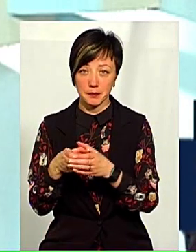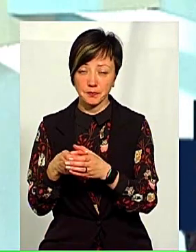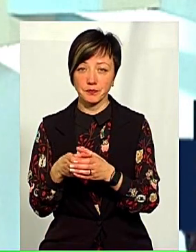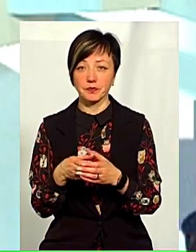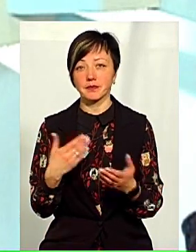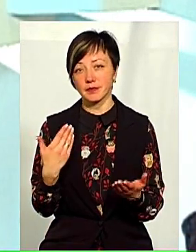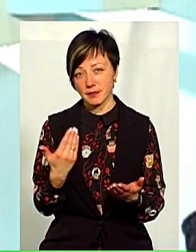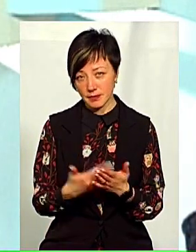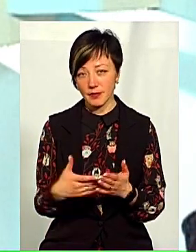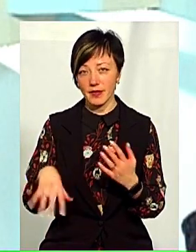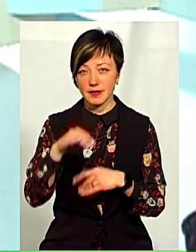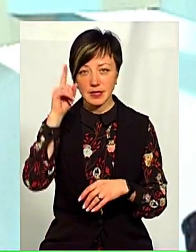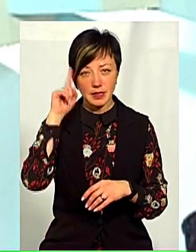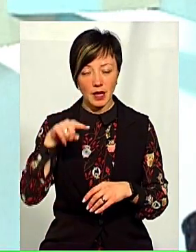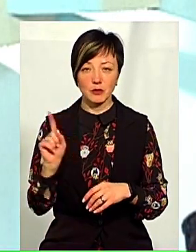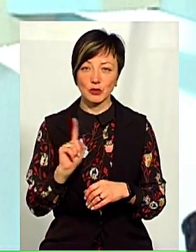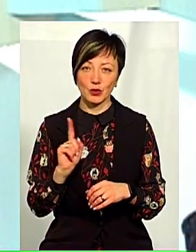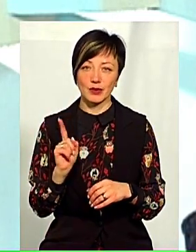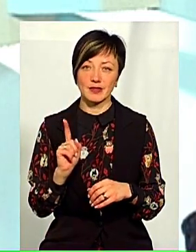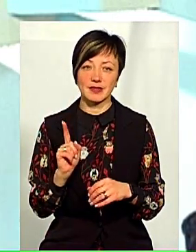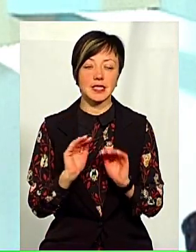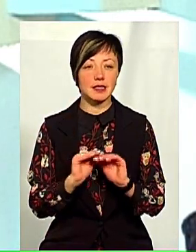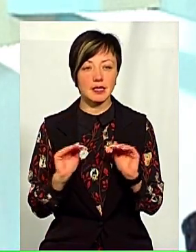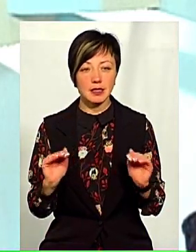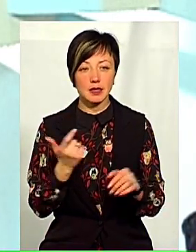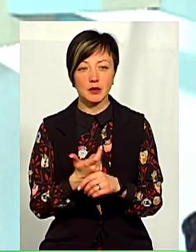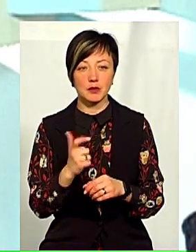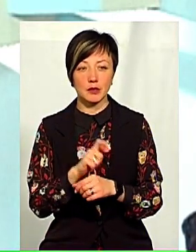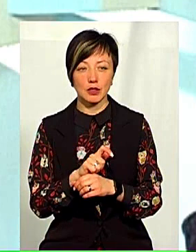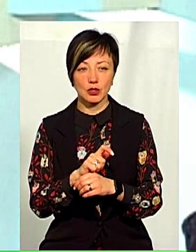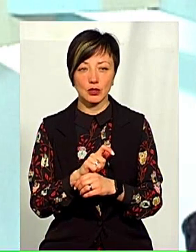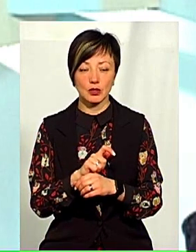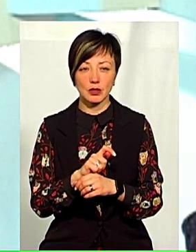ну, напевно, всі знаємо, що діти більш